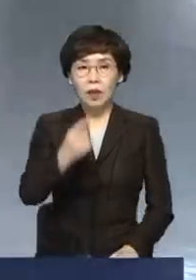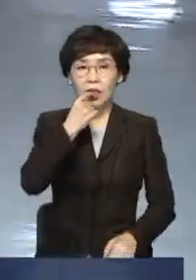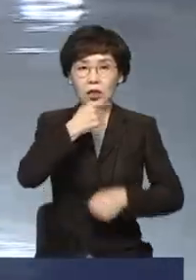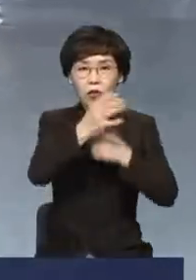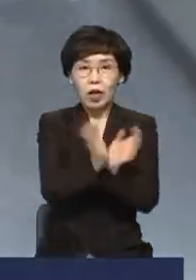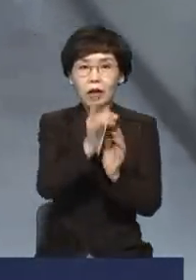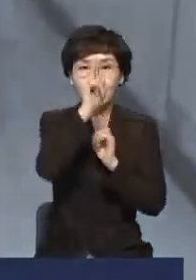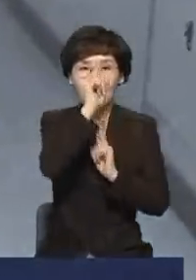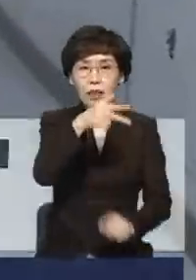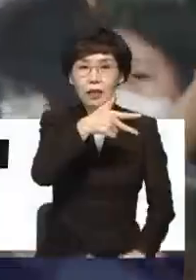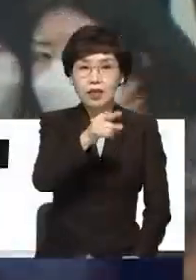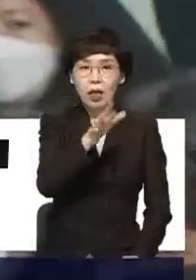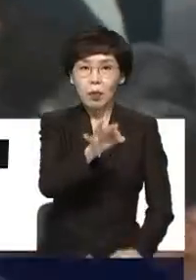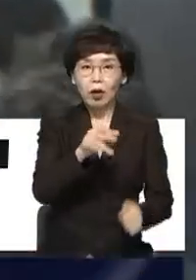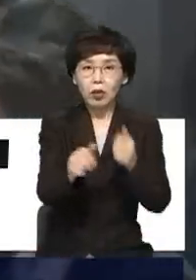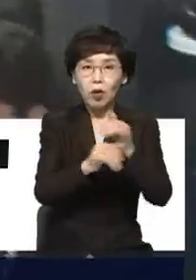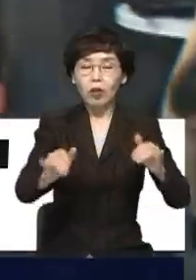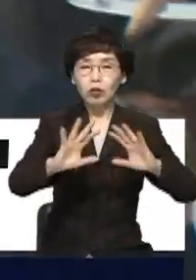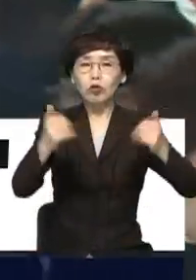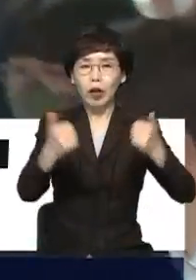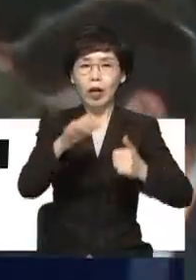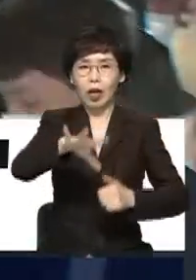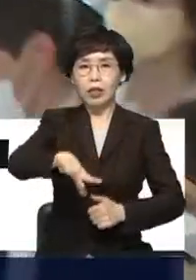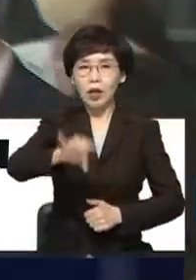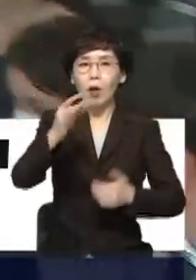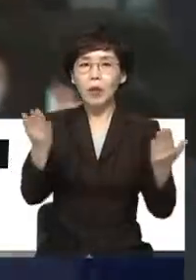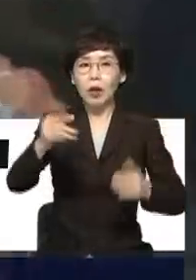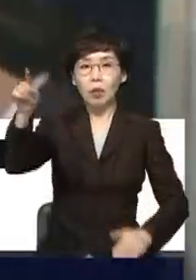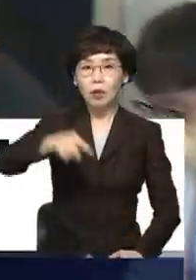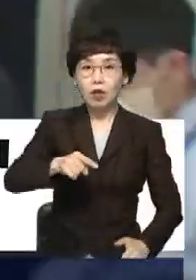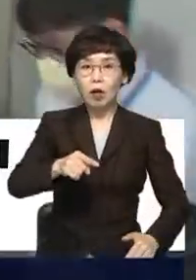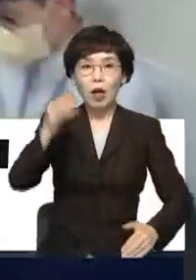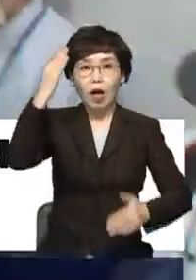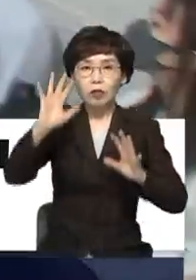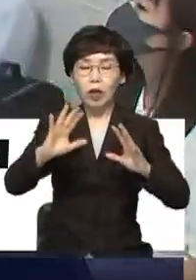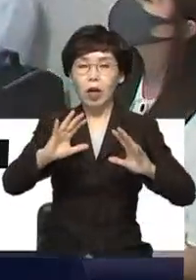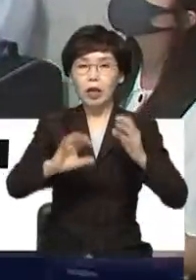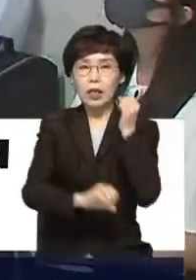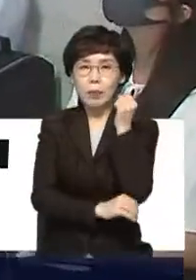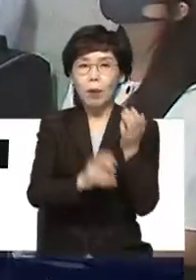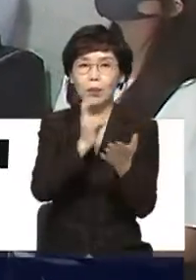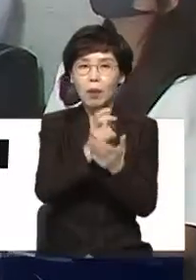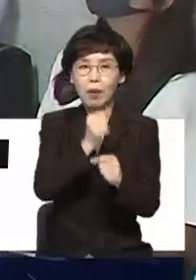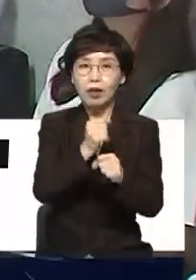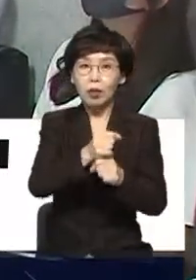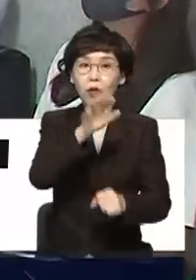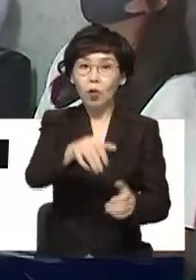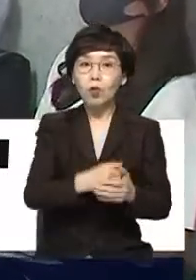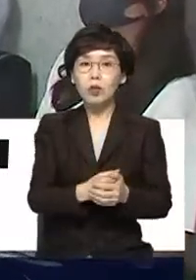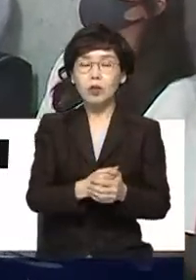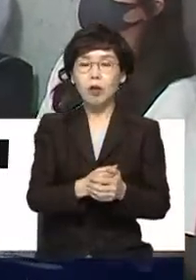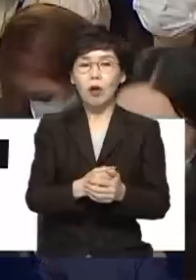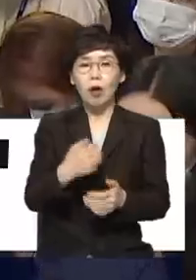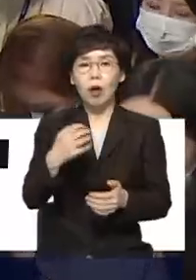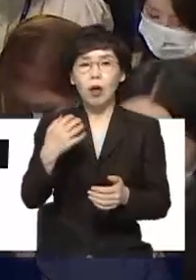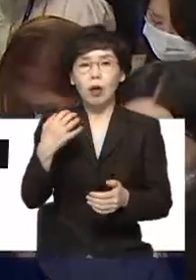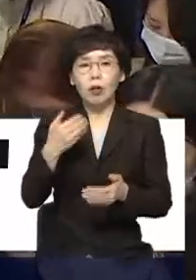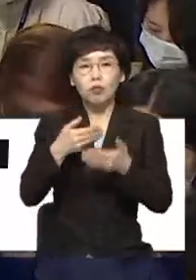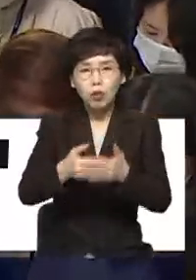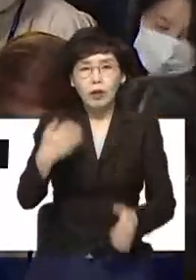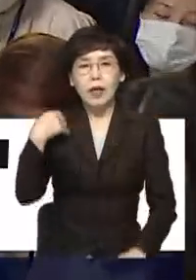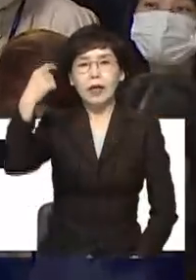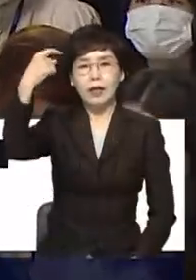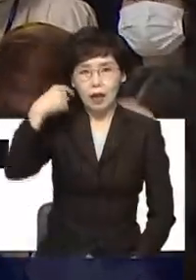민주당 이재명 의원은 국회에 첫 출근하며 대한민국 헌법기관으로 무거운 책임감을 느끼고 최선을 다하겠다고